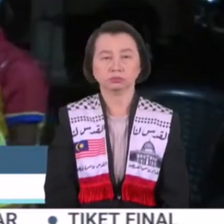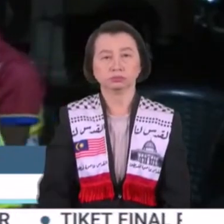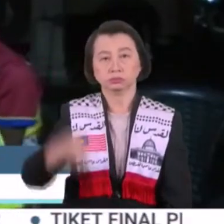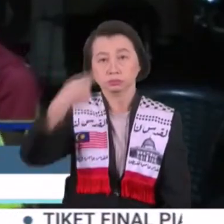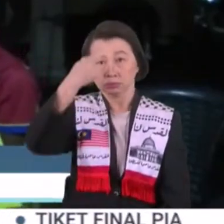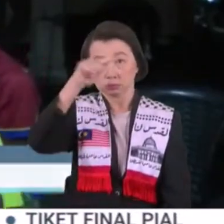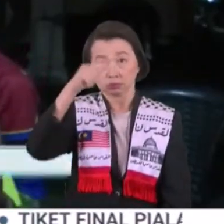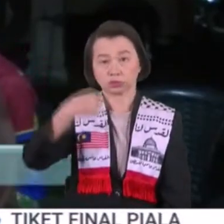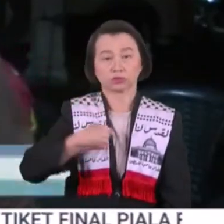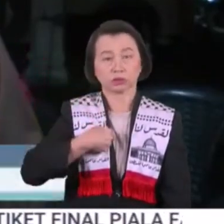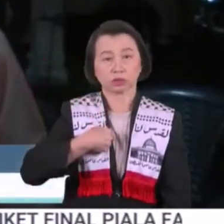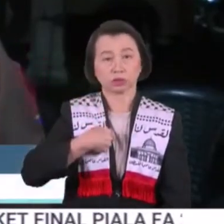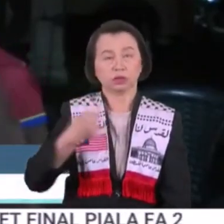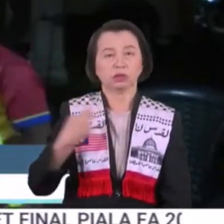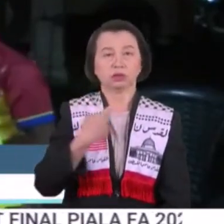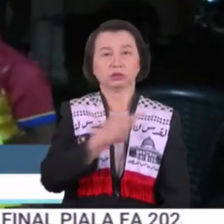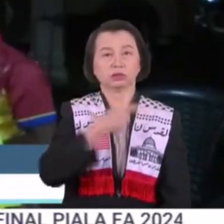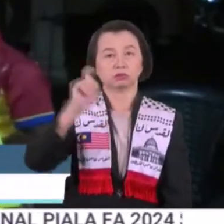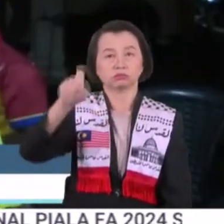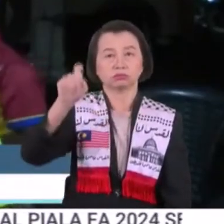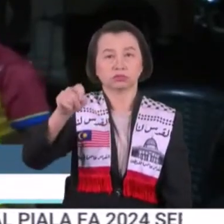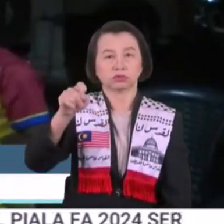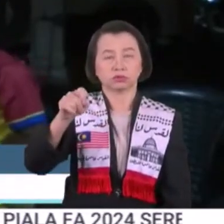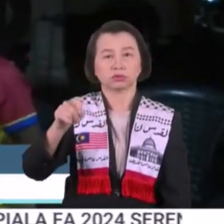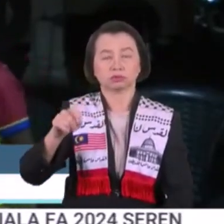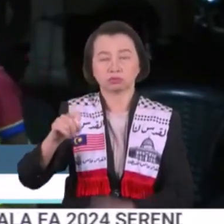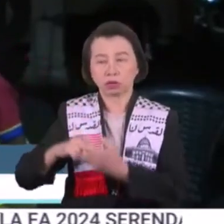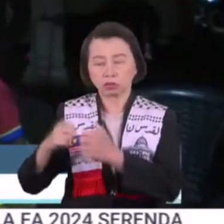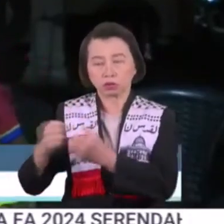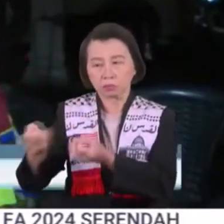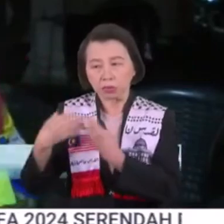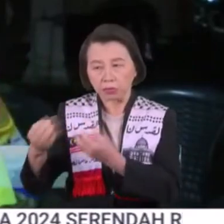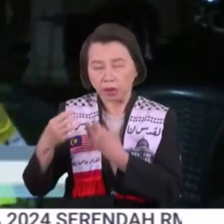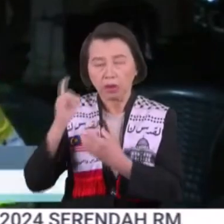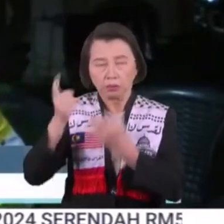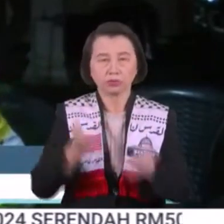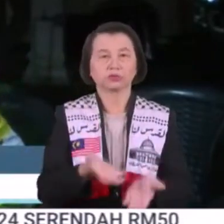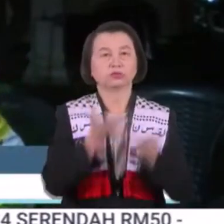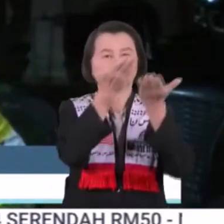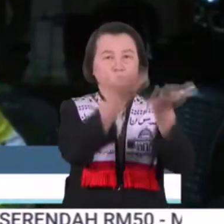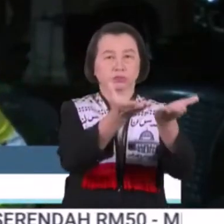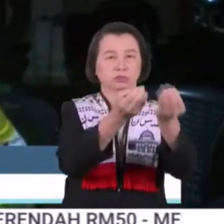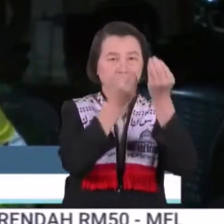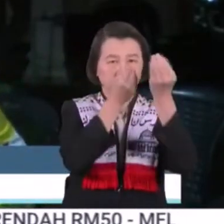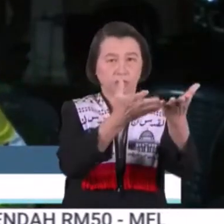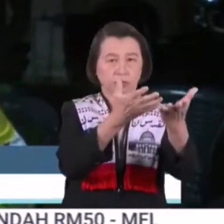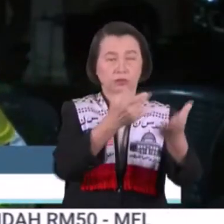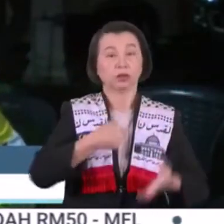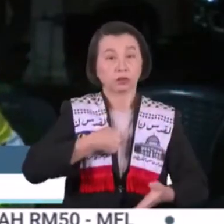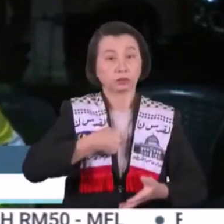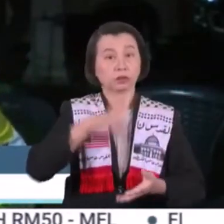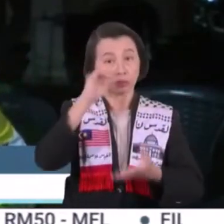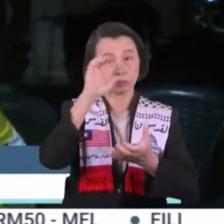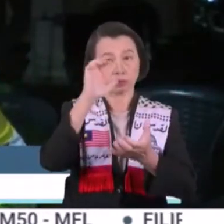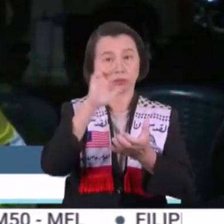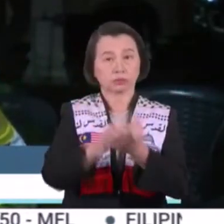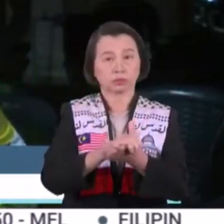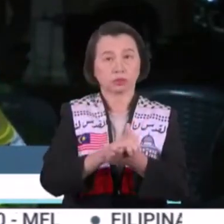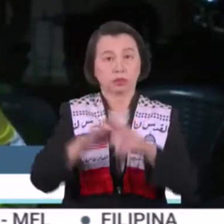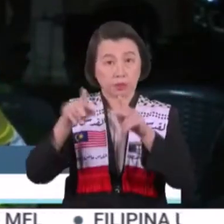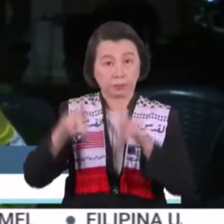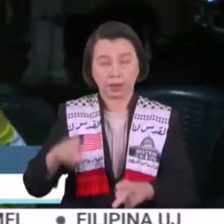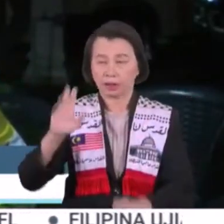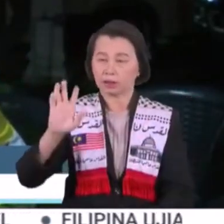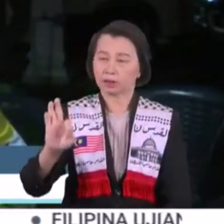Bagi saya, kita perlu mengangkat isu ini dan saya percaya bahawasanya pihak